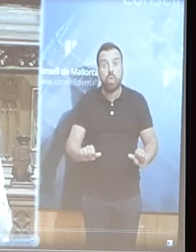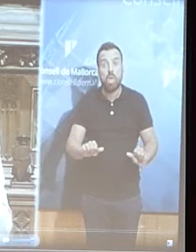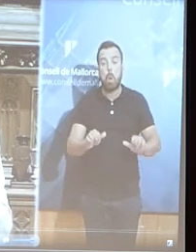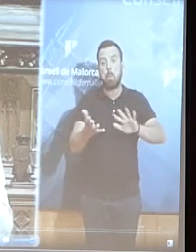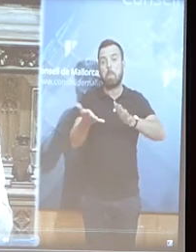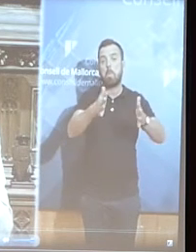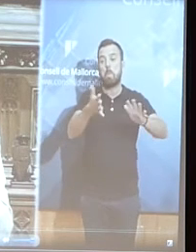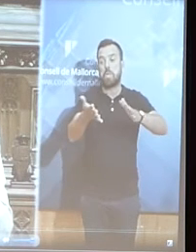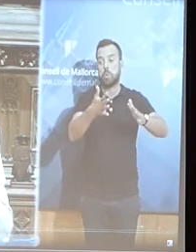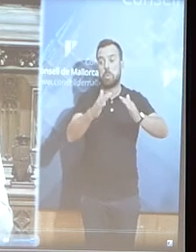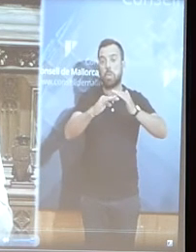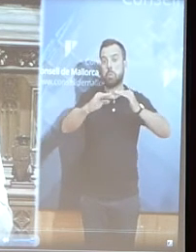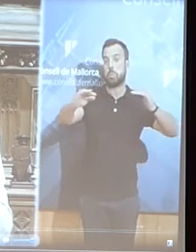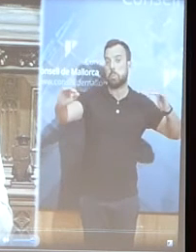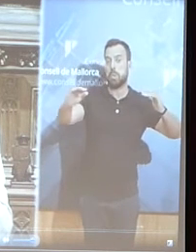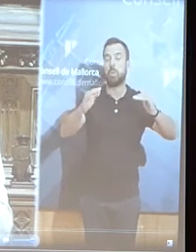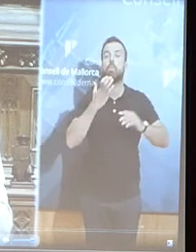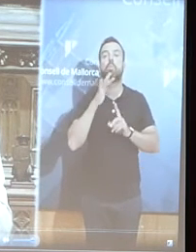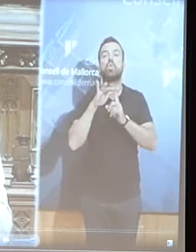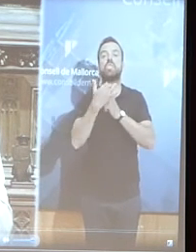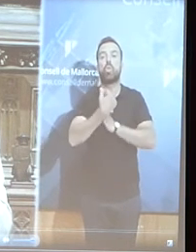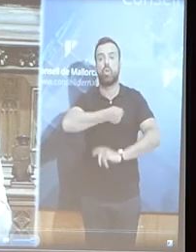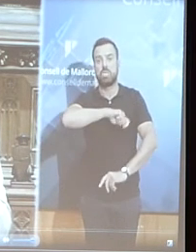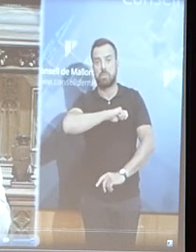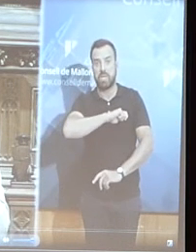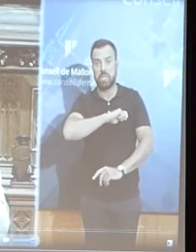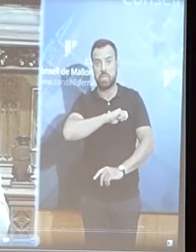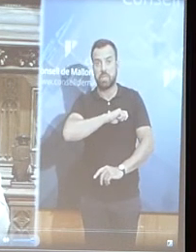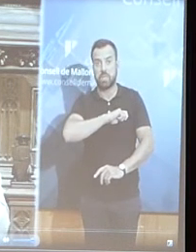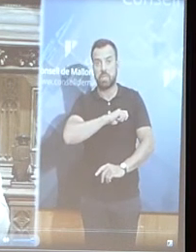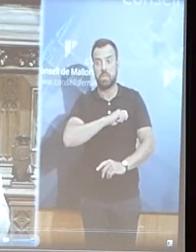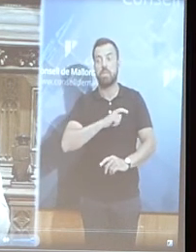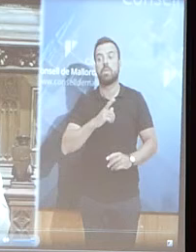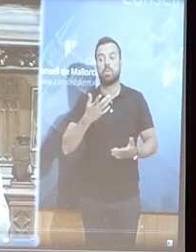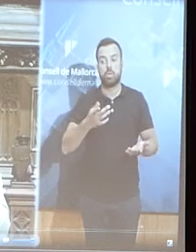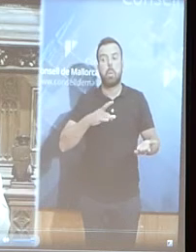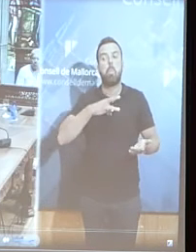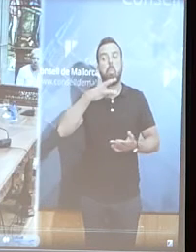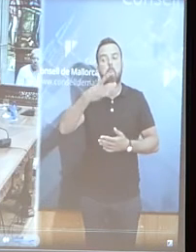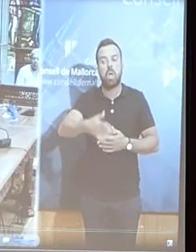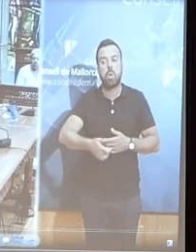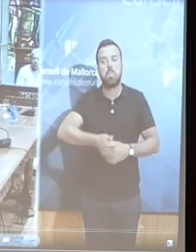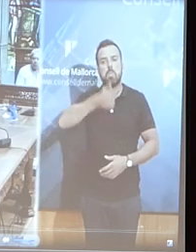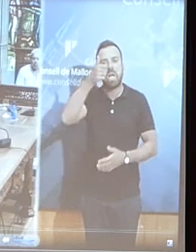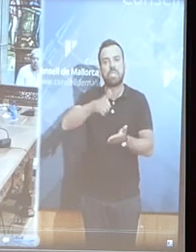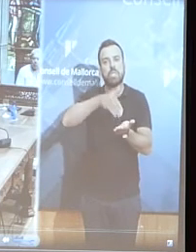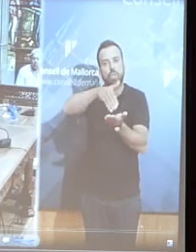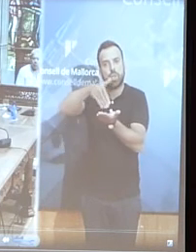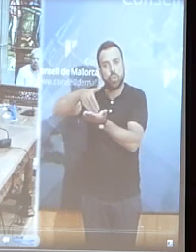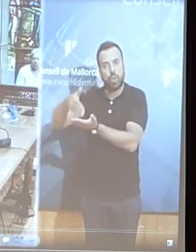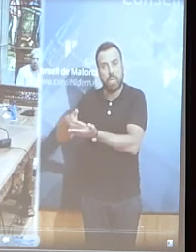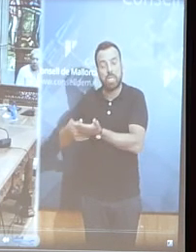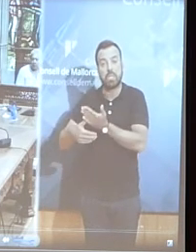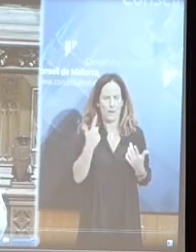finançat. A nivell de riquesa d'Espanya permet uns ingressos molt més elevats. No es creguin mai els que són